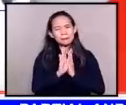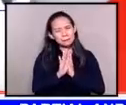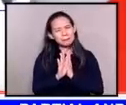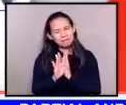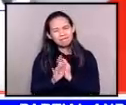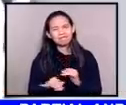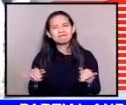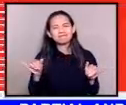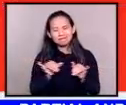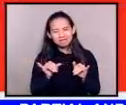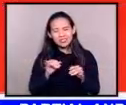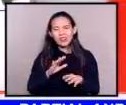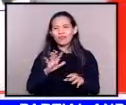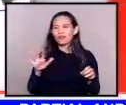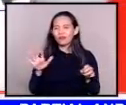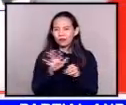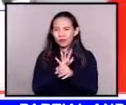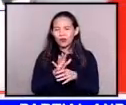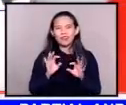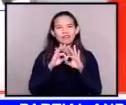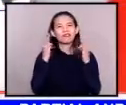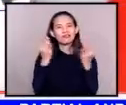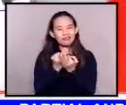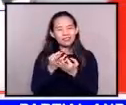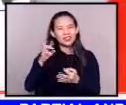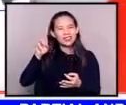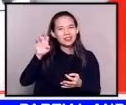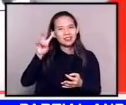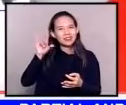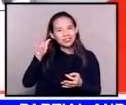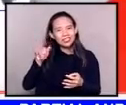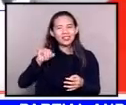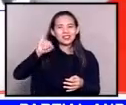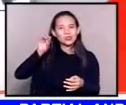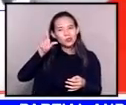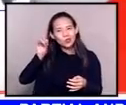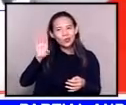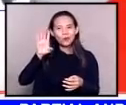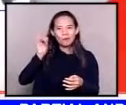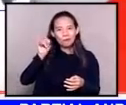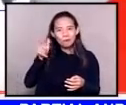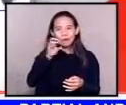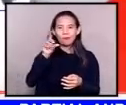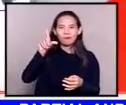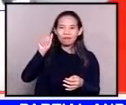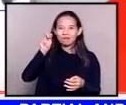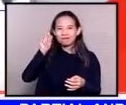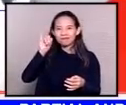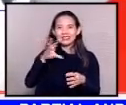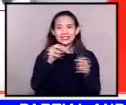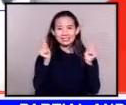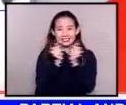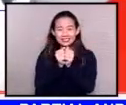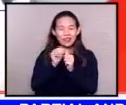Ganun na rin ang buong puwersa ng pamilya Revilla, si Jolo, Bong, and Lani, kasama ng mga kapatid ni Jolo, ay